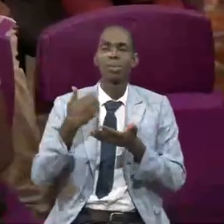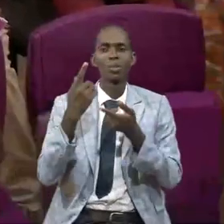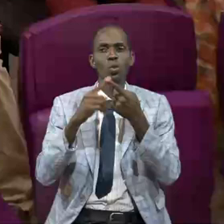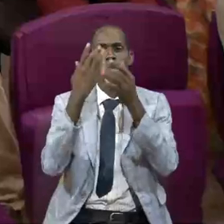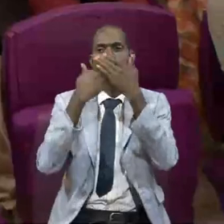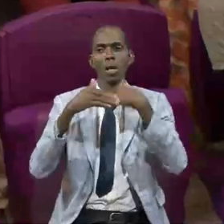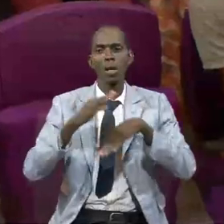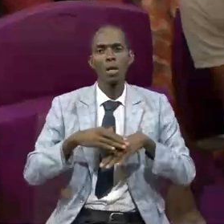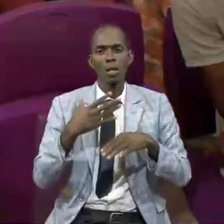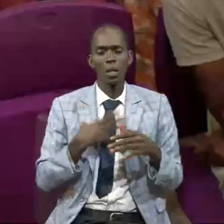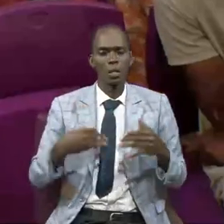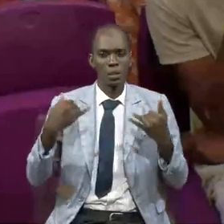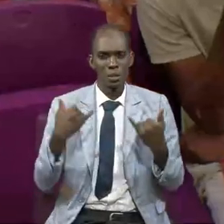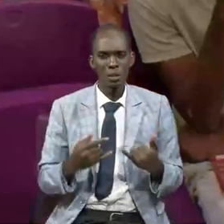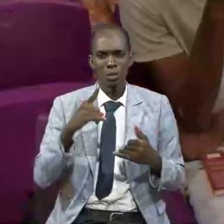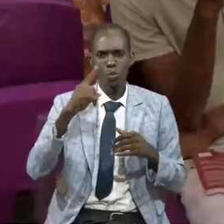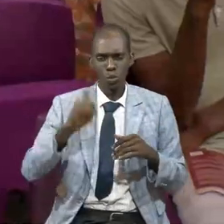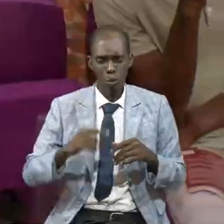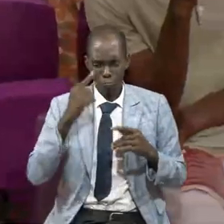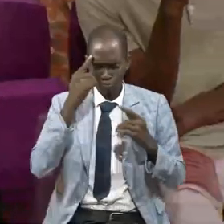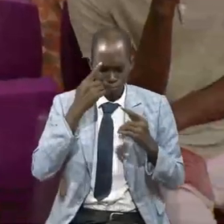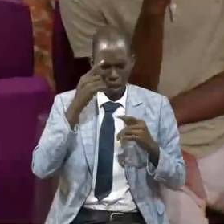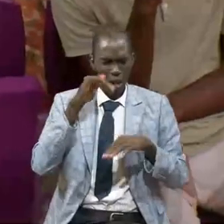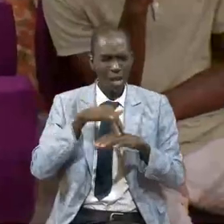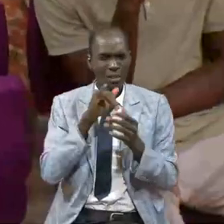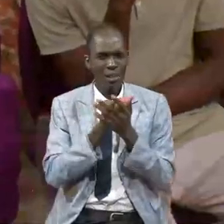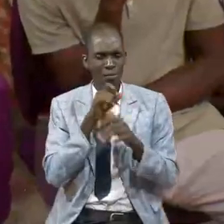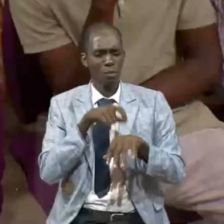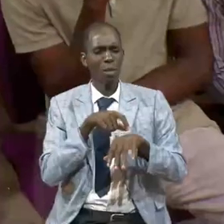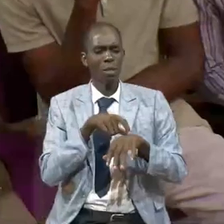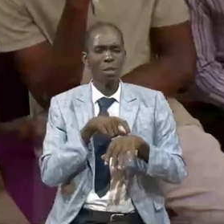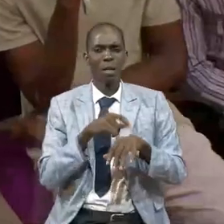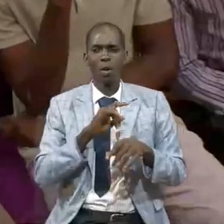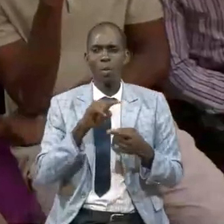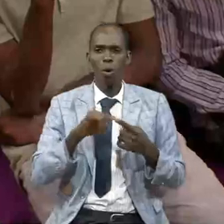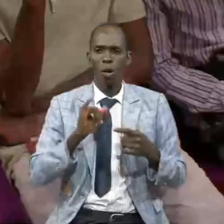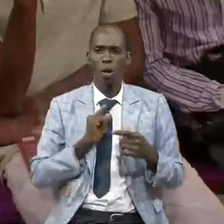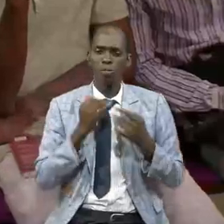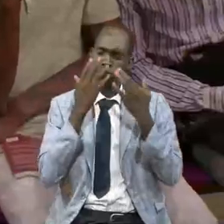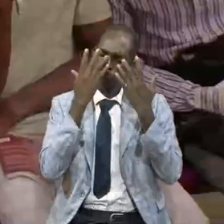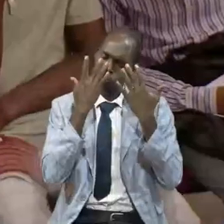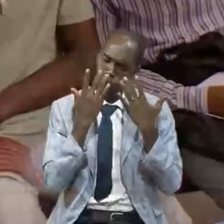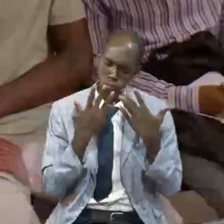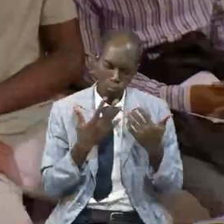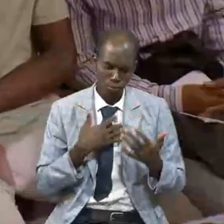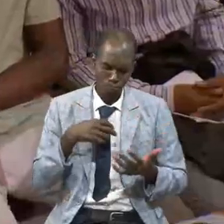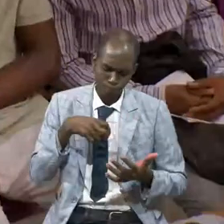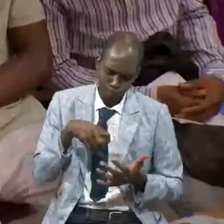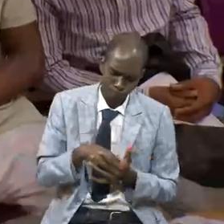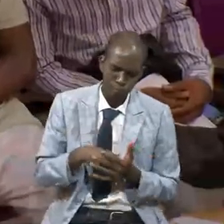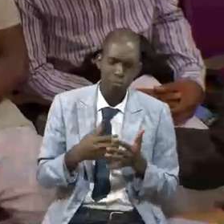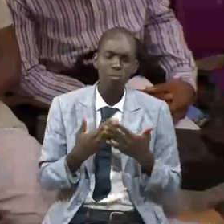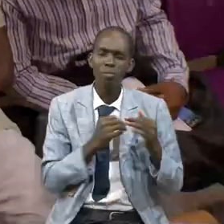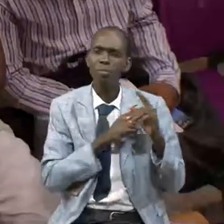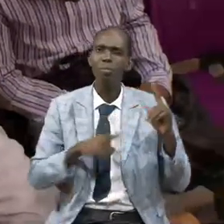m'amènera pas au ciel. Et alors, en un temps défini, vous sortez, vous fléchissez les genoux devant le Seigneur,